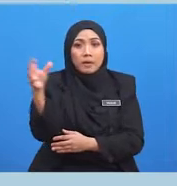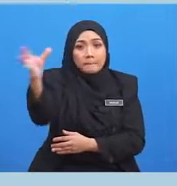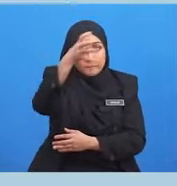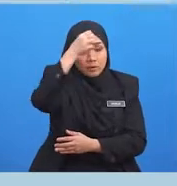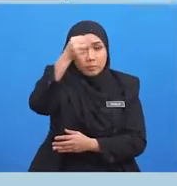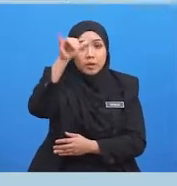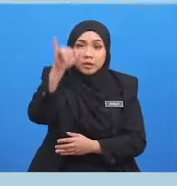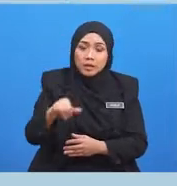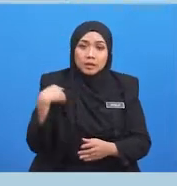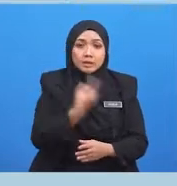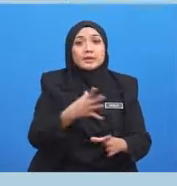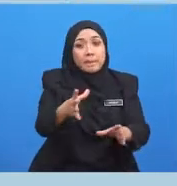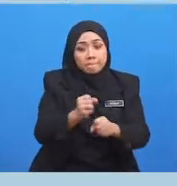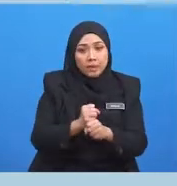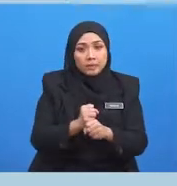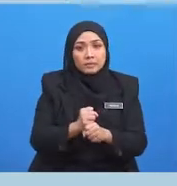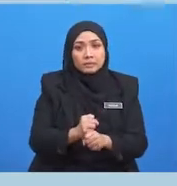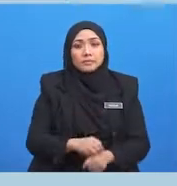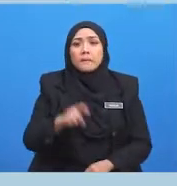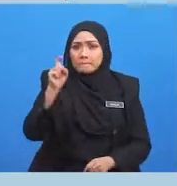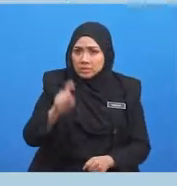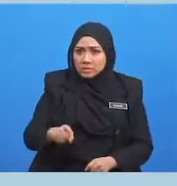yang diperolehi hendaklah